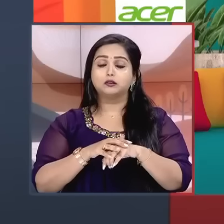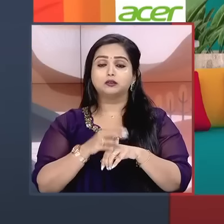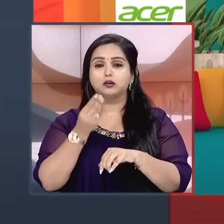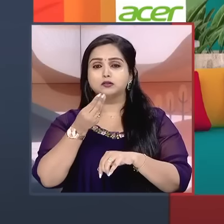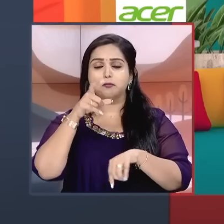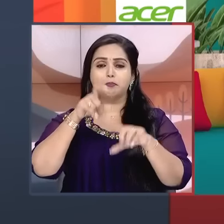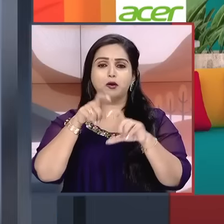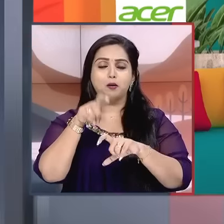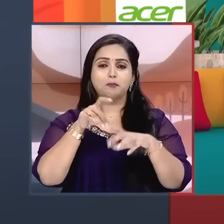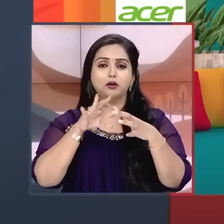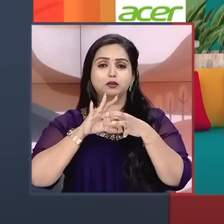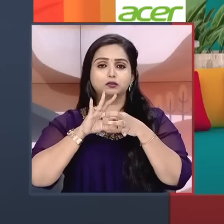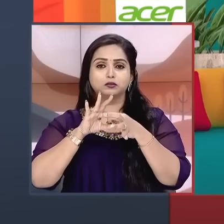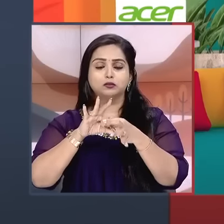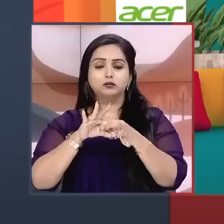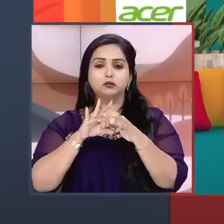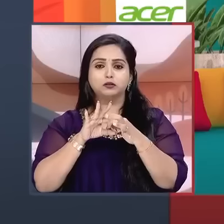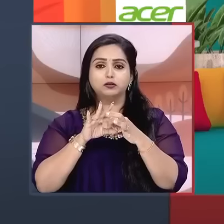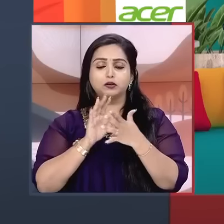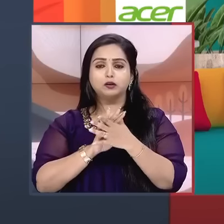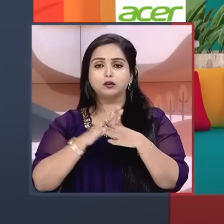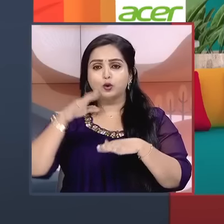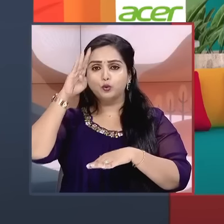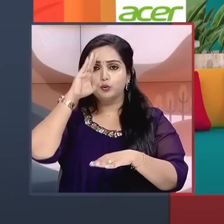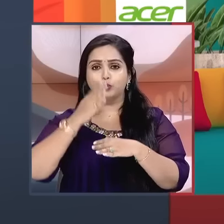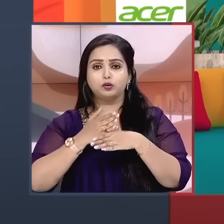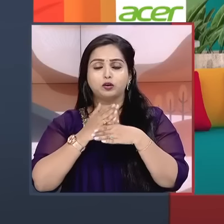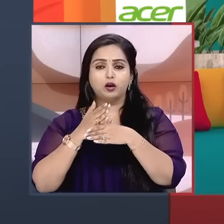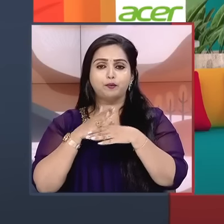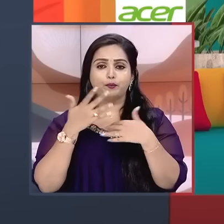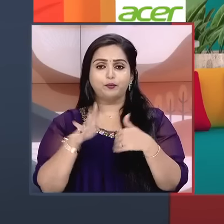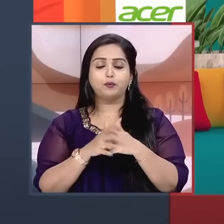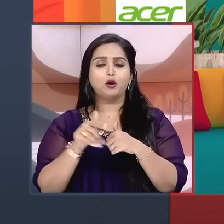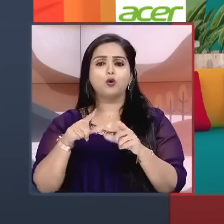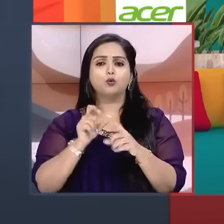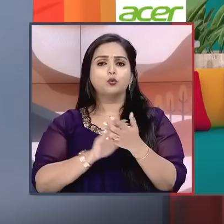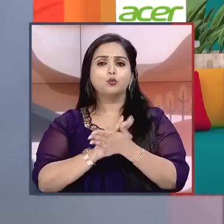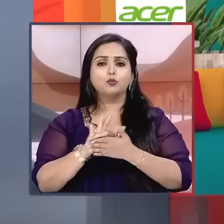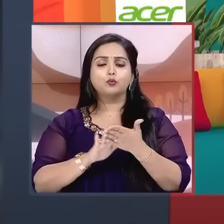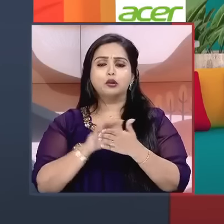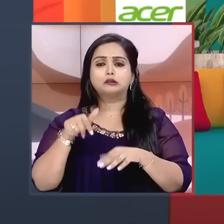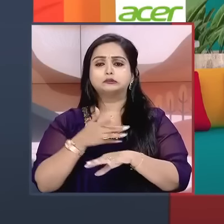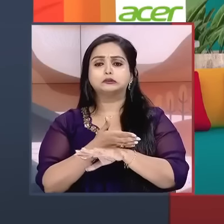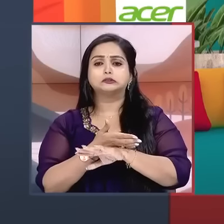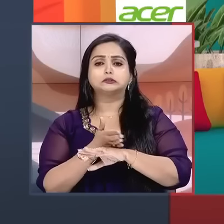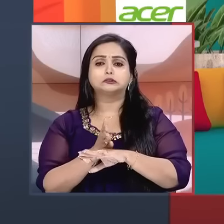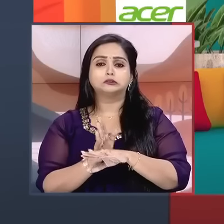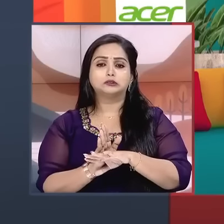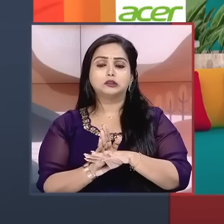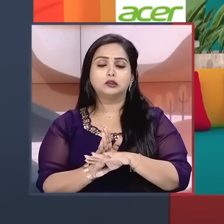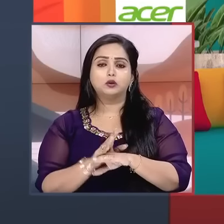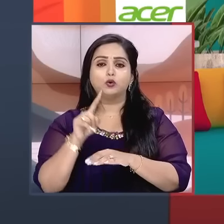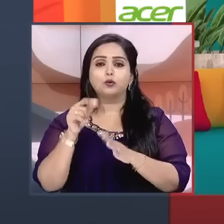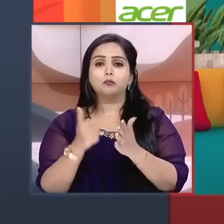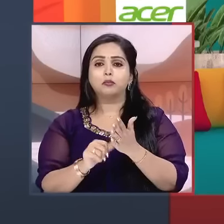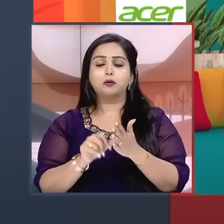RDA മുഖ്യമന്ത്രിയിലേക്ക് പോകേണ്ട വഴിയിൽ എത്തിയിട്ടുണ്ടായിരുന്നു, അതുപോലും ചെയ്തിട്ടില്ല എന്നുള്ളതാണ്. ഇത് ഇത്രയും വൈകി പോയില്ലേ? ഇന്നലെ ഇന്നോ അല്ലെങ്കിൽ ഒരു